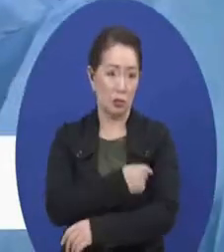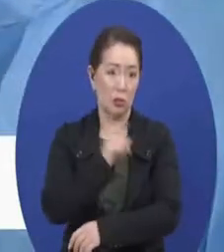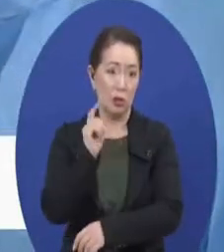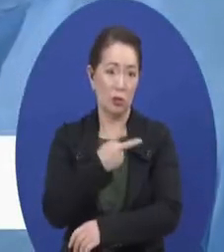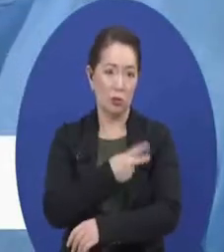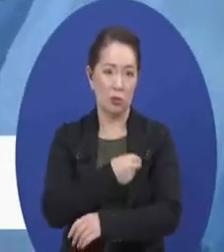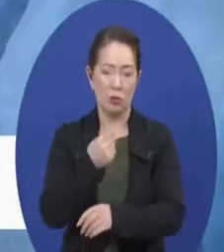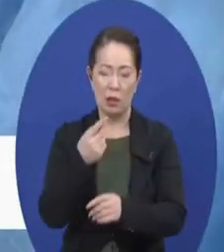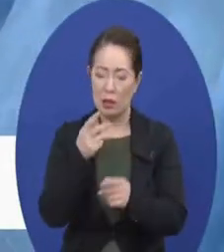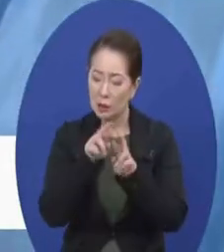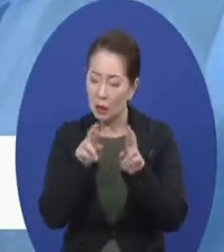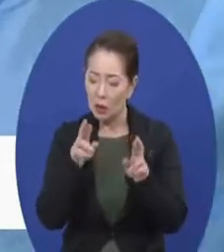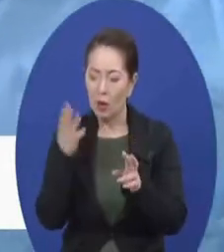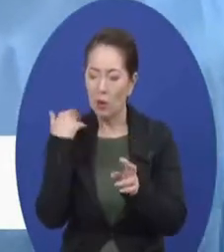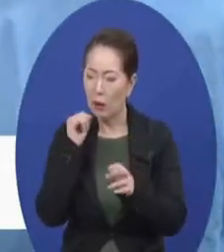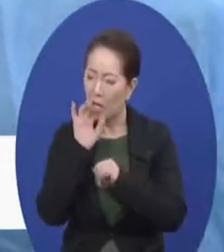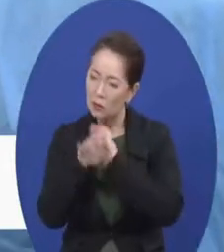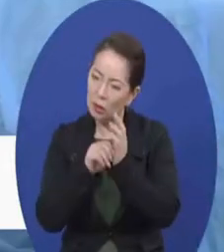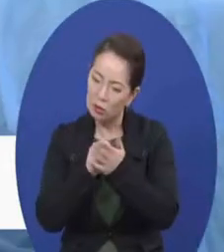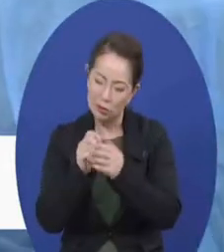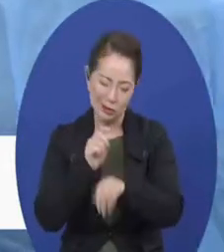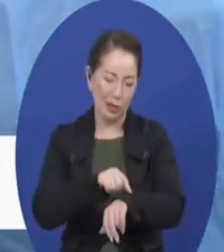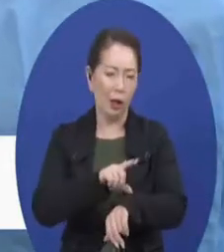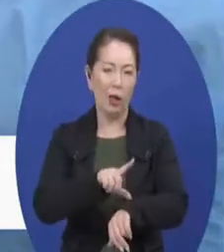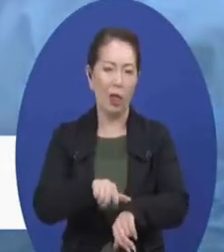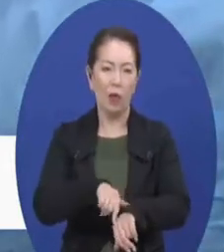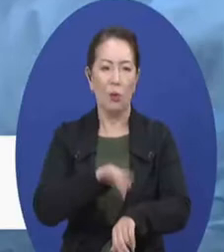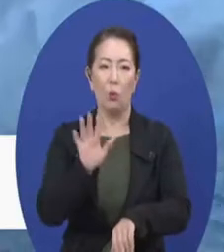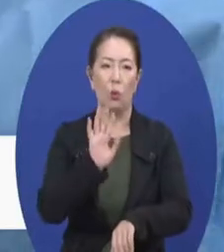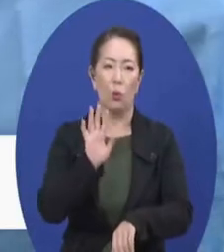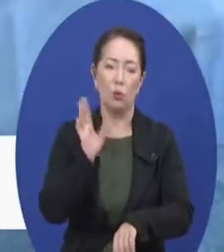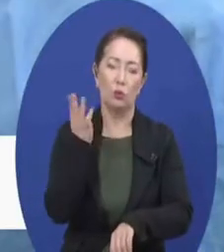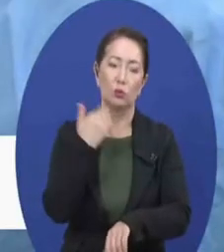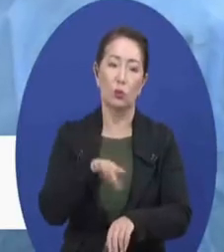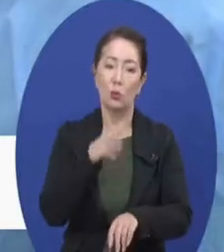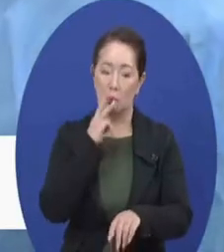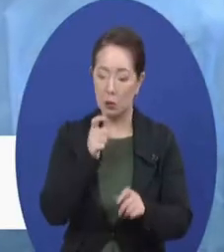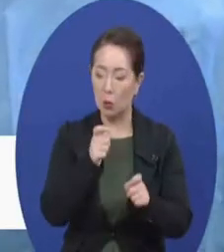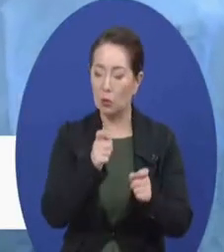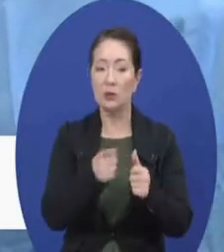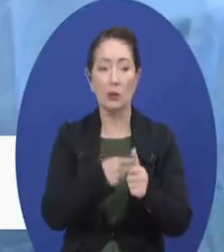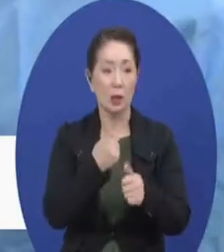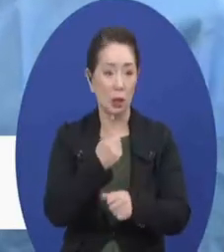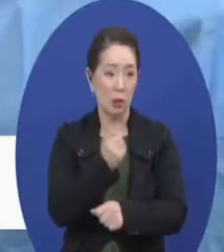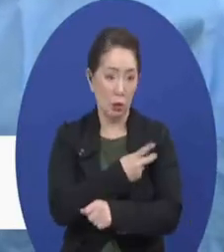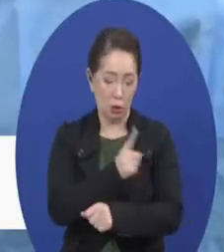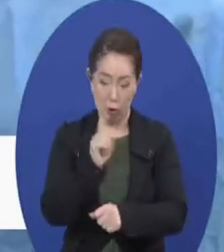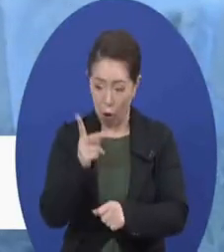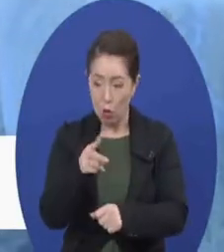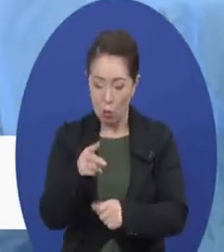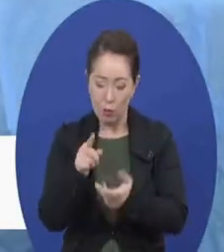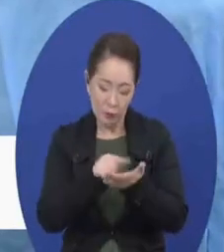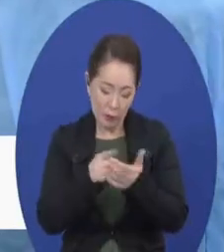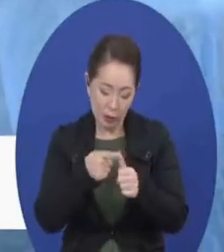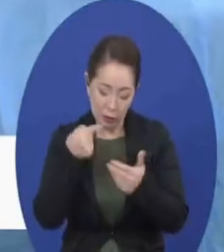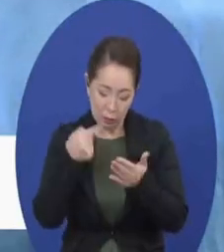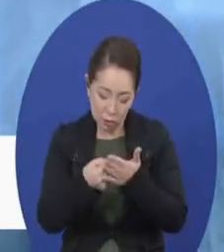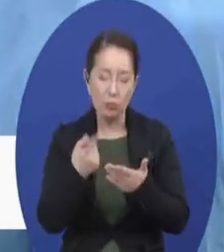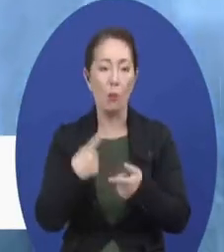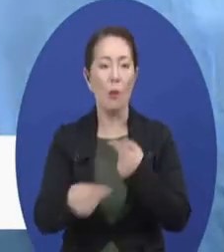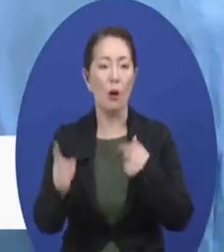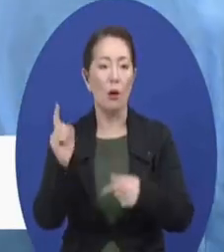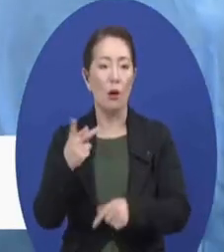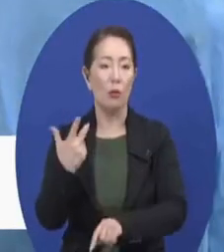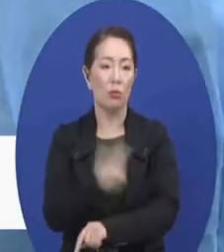шиг асуун зүглэл цаг хугацаа зарцуулаад байхгүй тийм мэдээлүүд байгаа. Өмнөх тунгаа хийлгэц хоёр тун учраас бол хугацааны